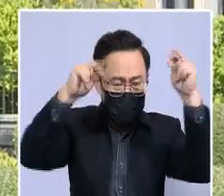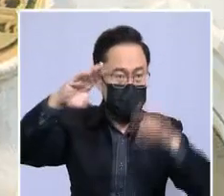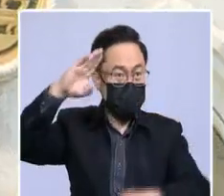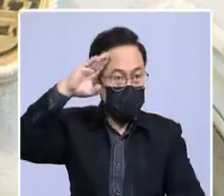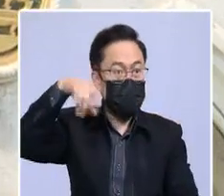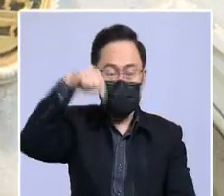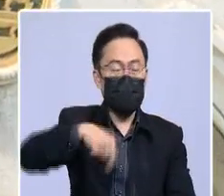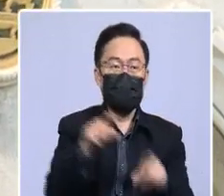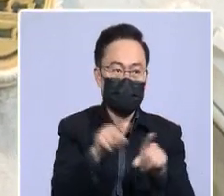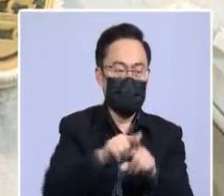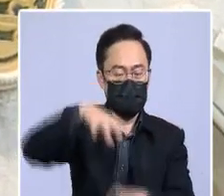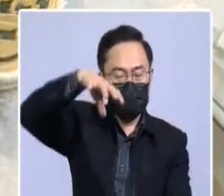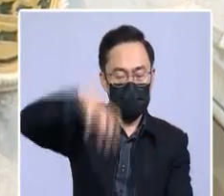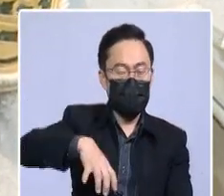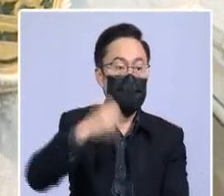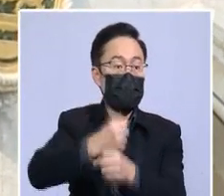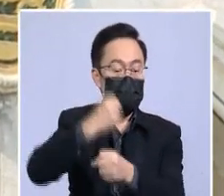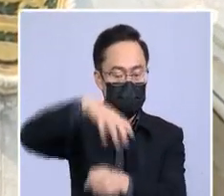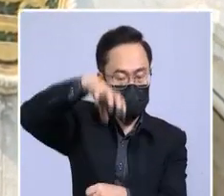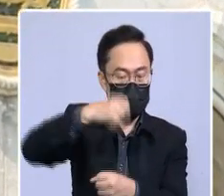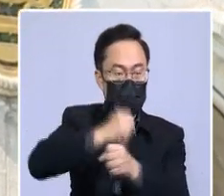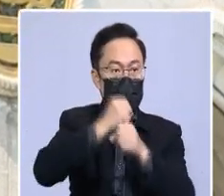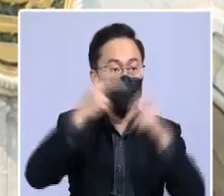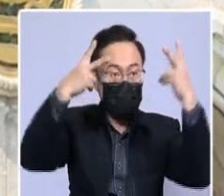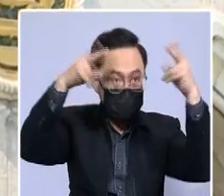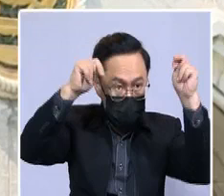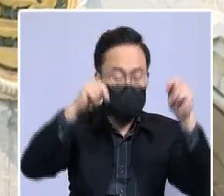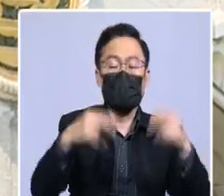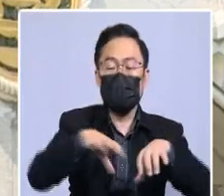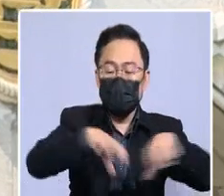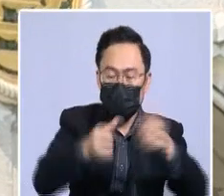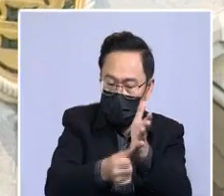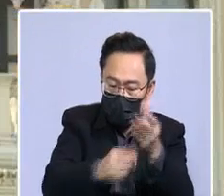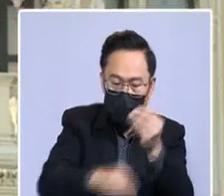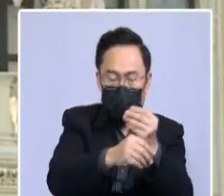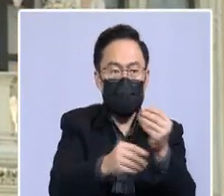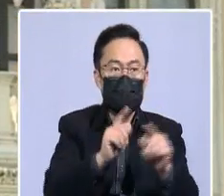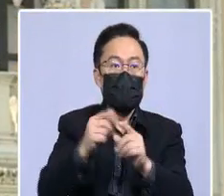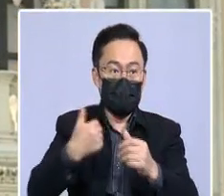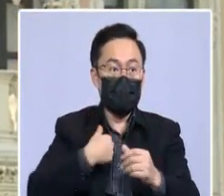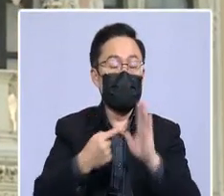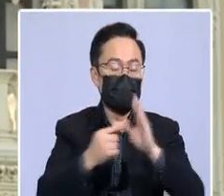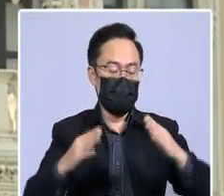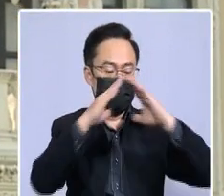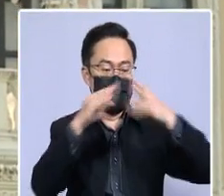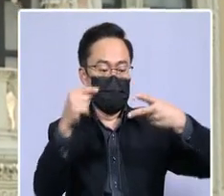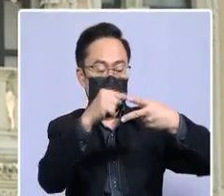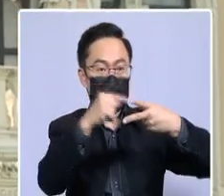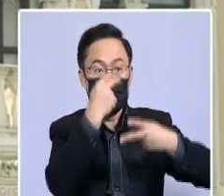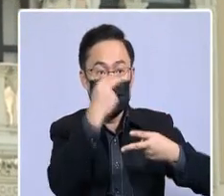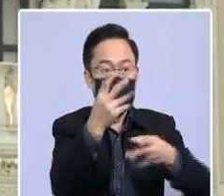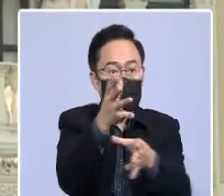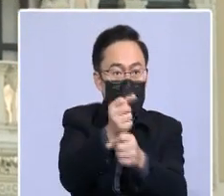บาลมักจะมีการปรับภูมิทัศน์ตามหลักฮวงจุ้ยอยู่เสมอที่ระเบียงชั้น2ของตึกไทยคู่ฟ้าเพิ่งมีคนสังเก